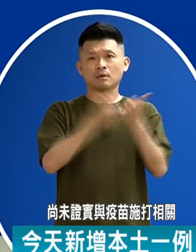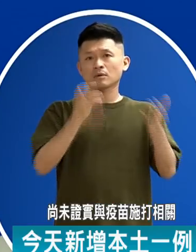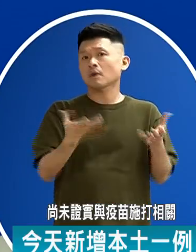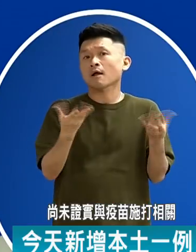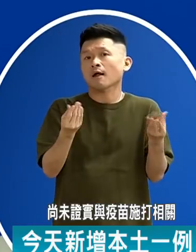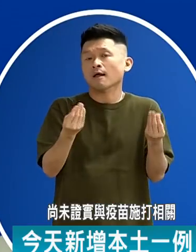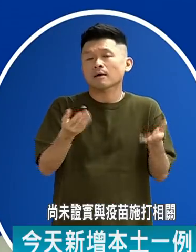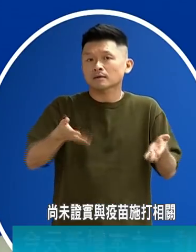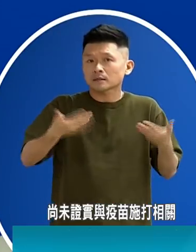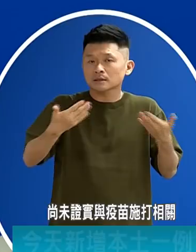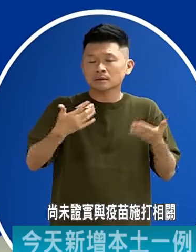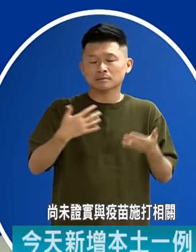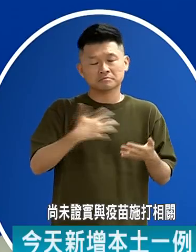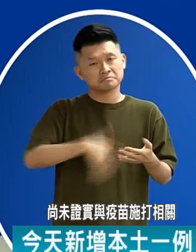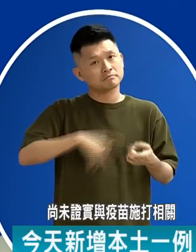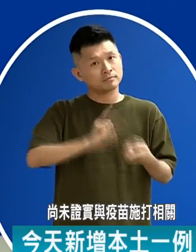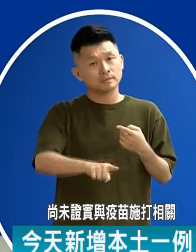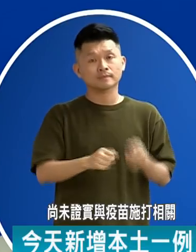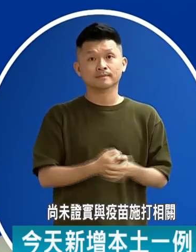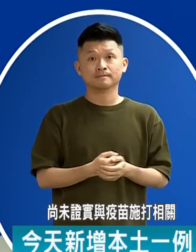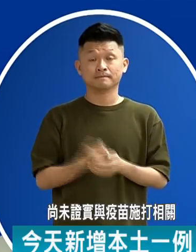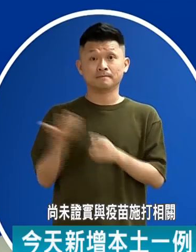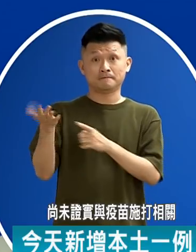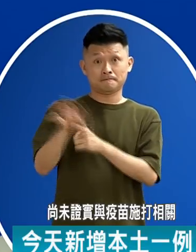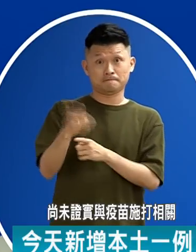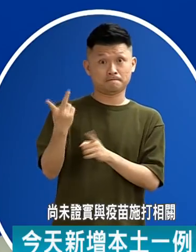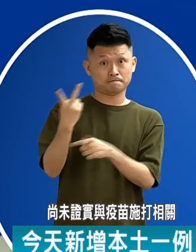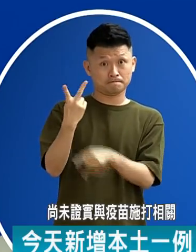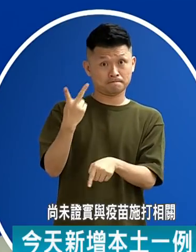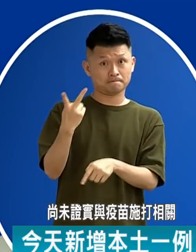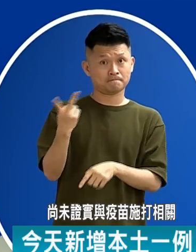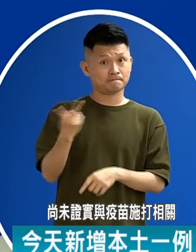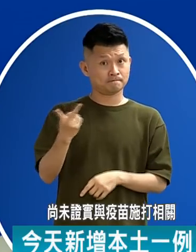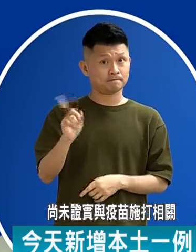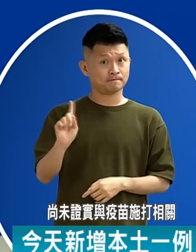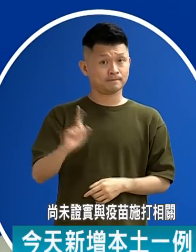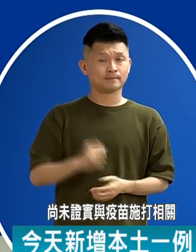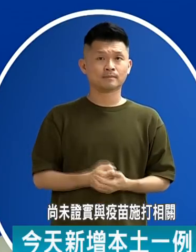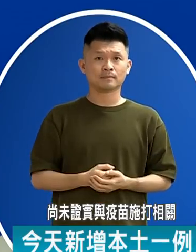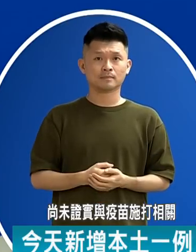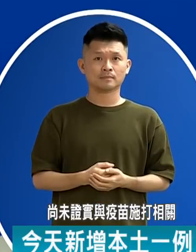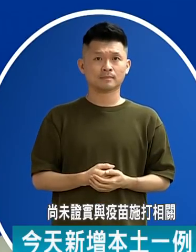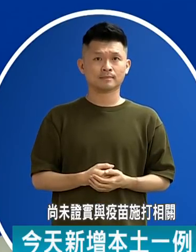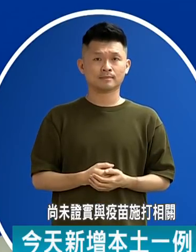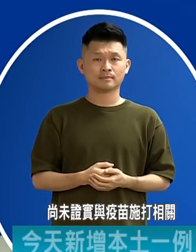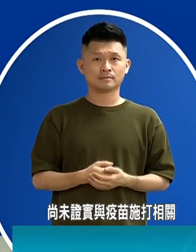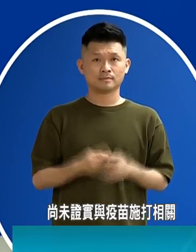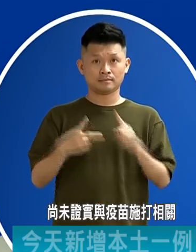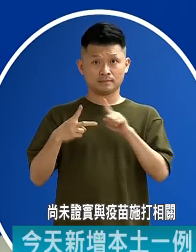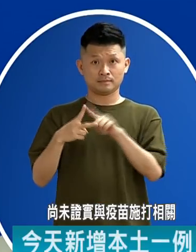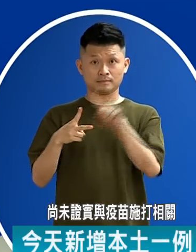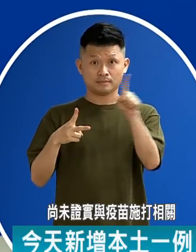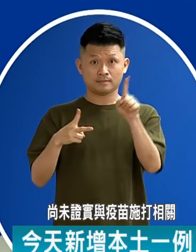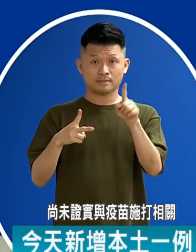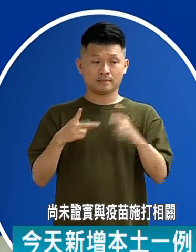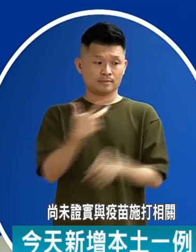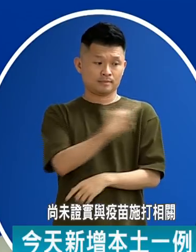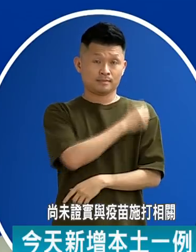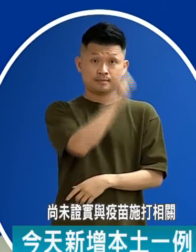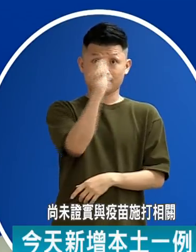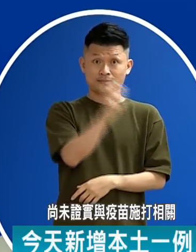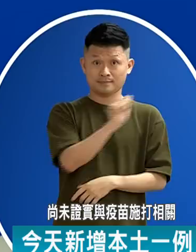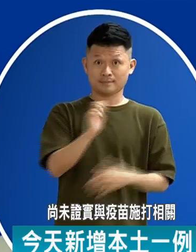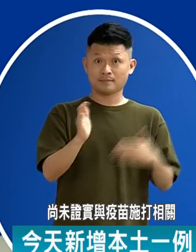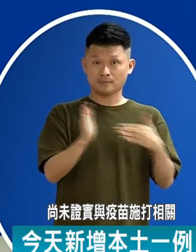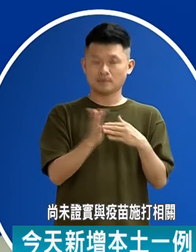事件啊。那死亡的部分我再说明一下，就是有新增一例是 A 例疫苗接